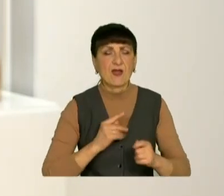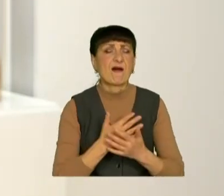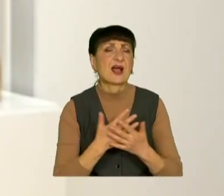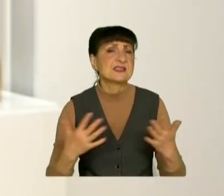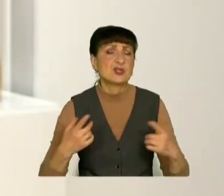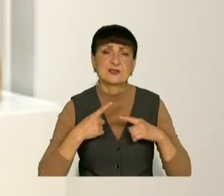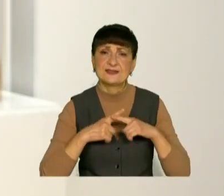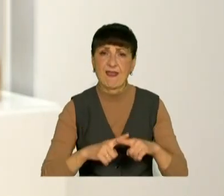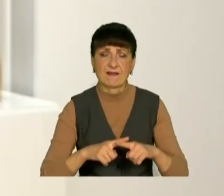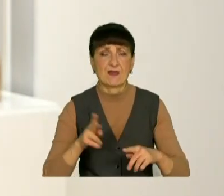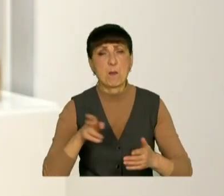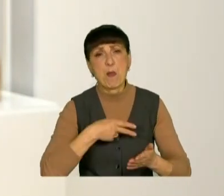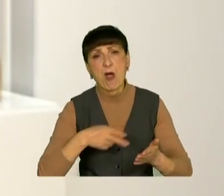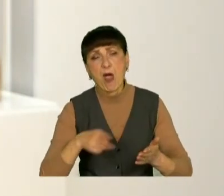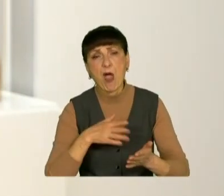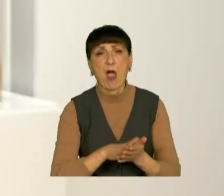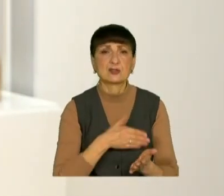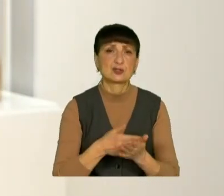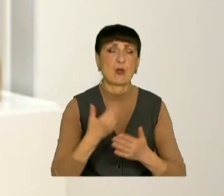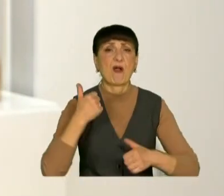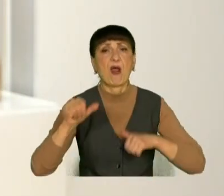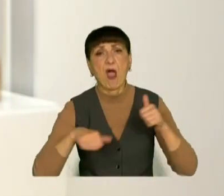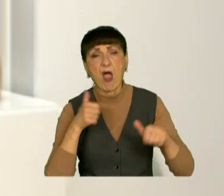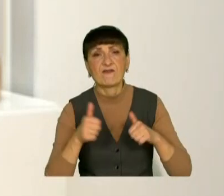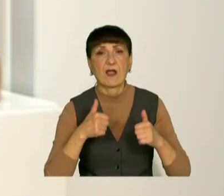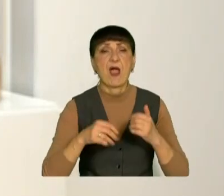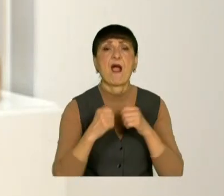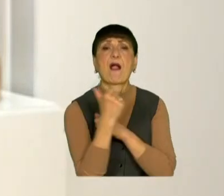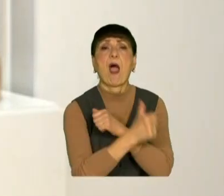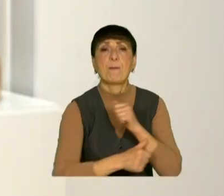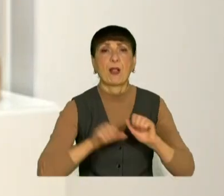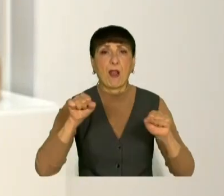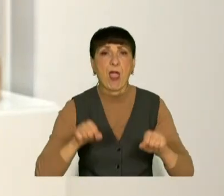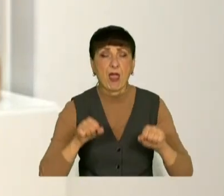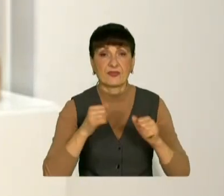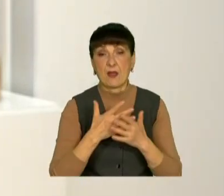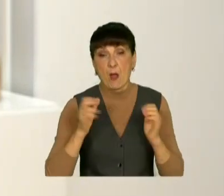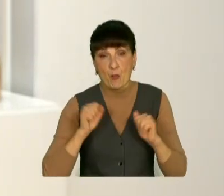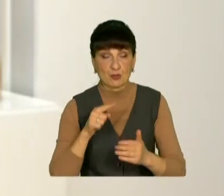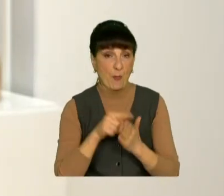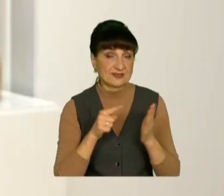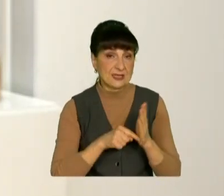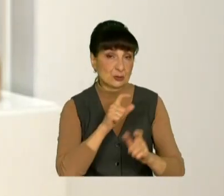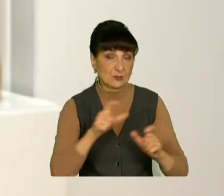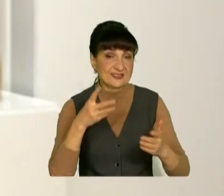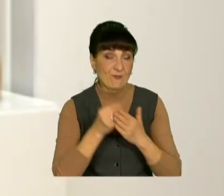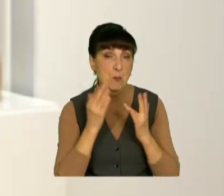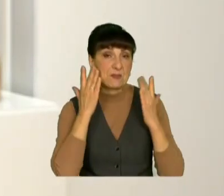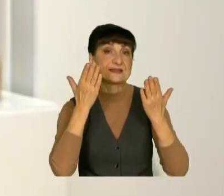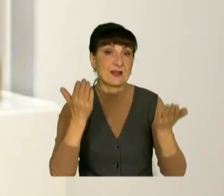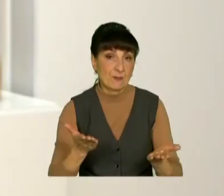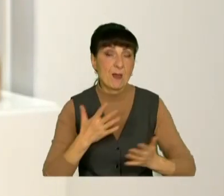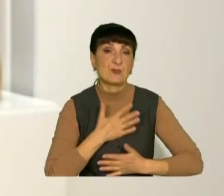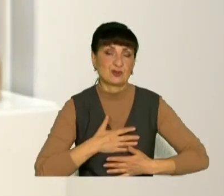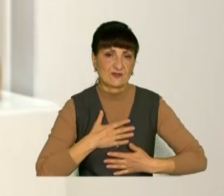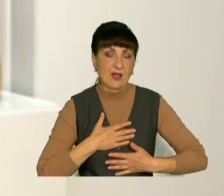различные техники. Масляная живопись, графика, гобелен. Это большое событие для нас и возможность поделиться с людьми своими мыслями,